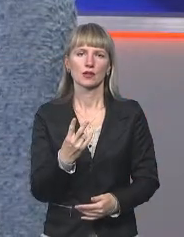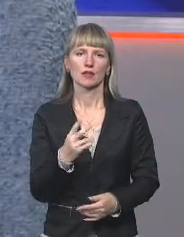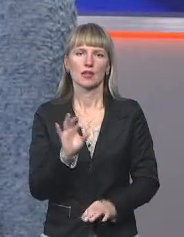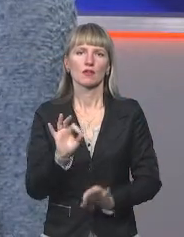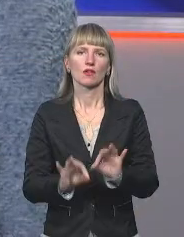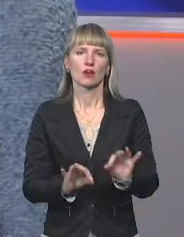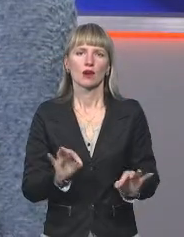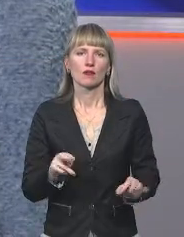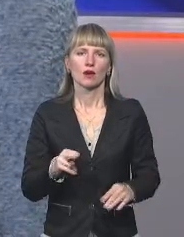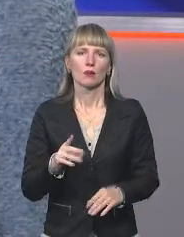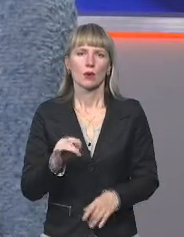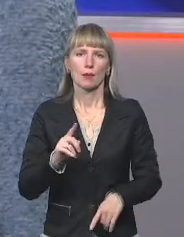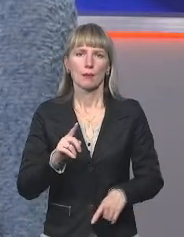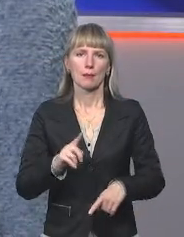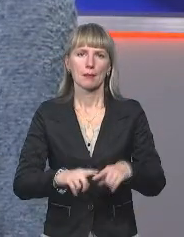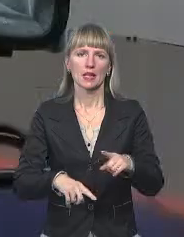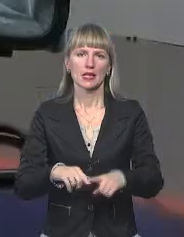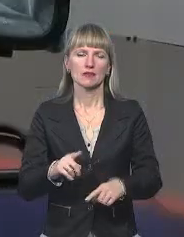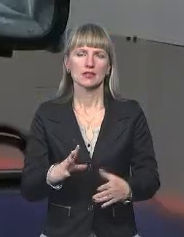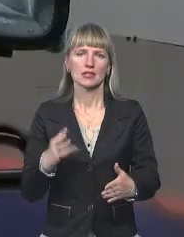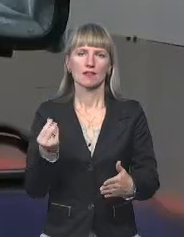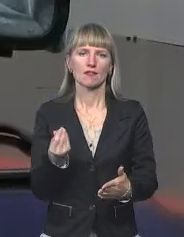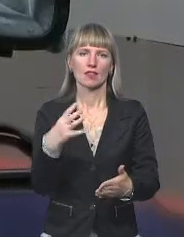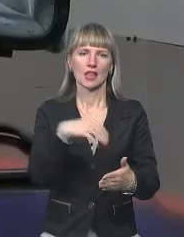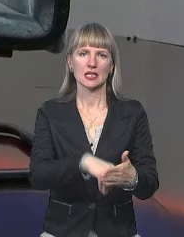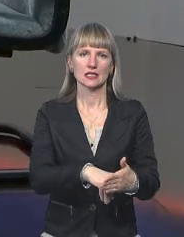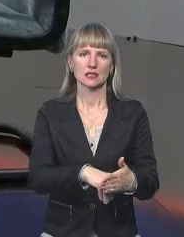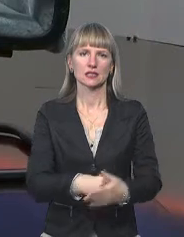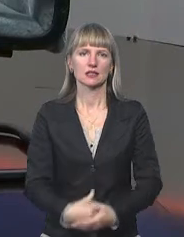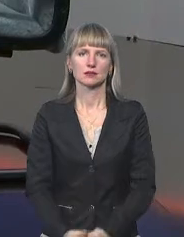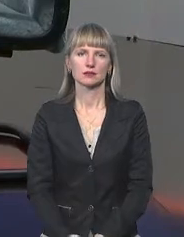про батьківські внески.